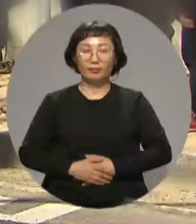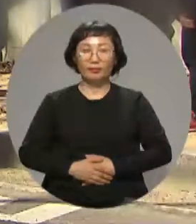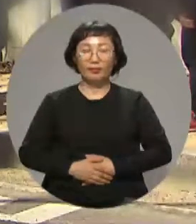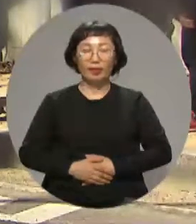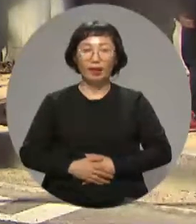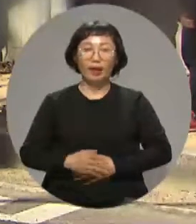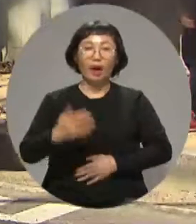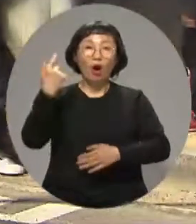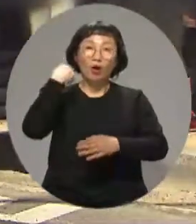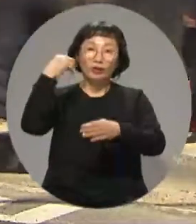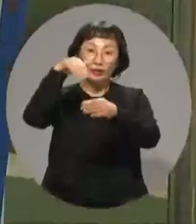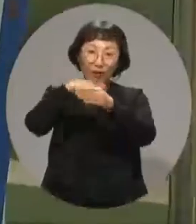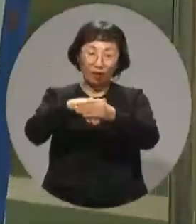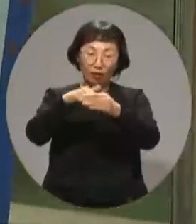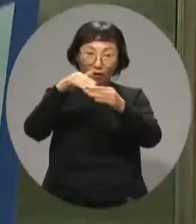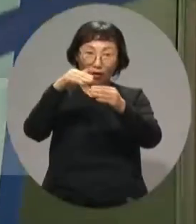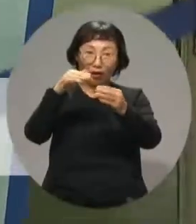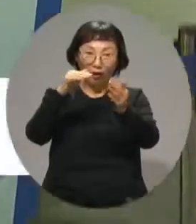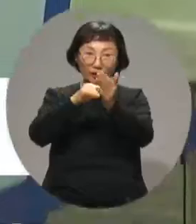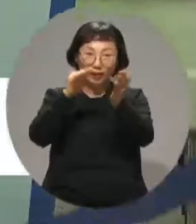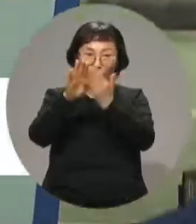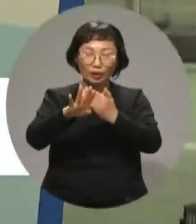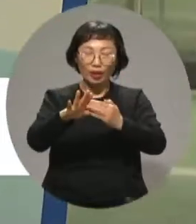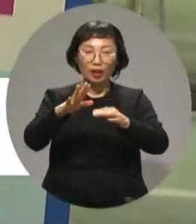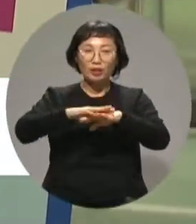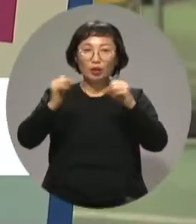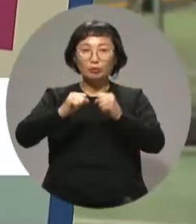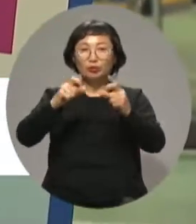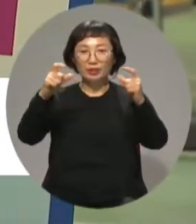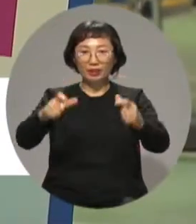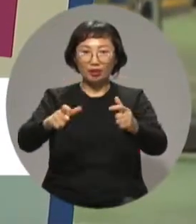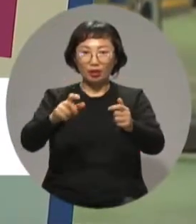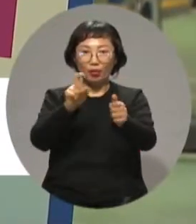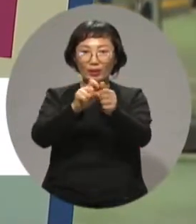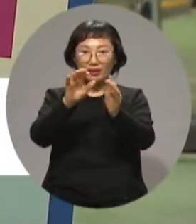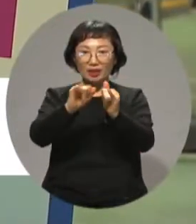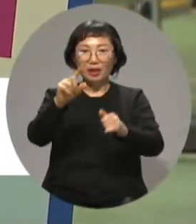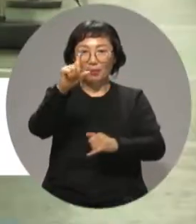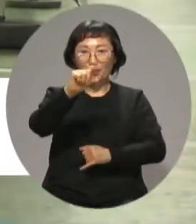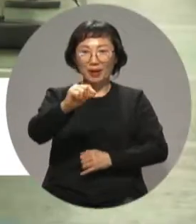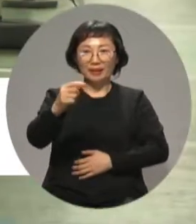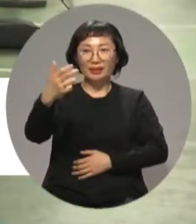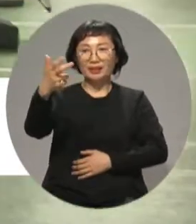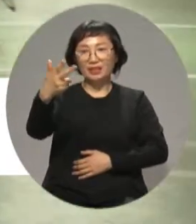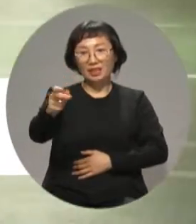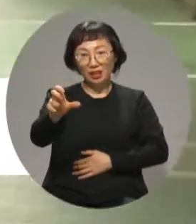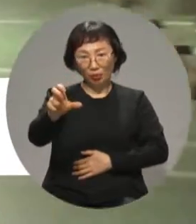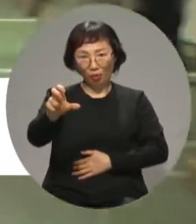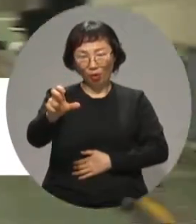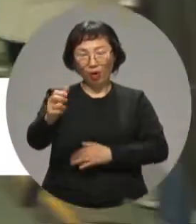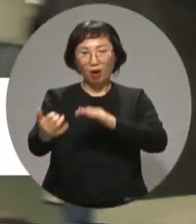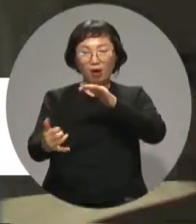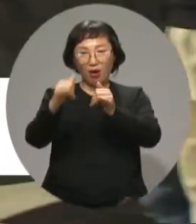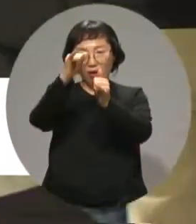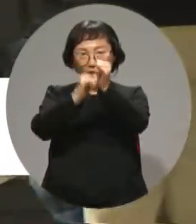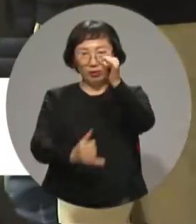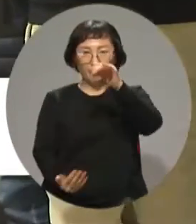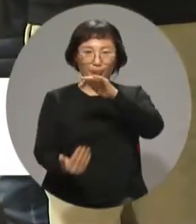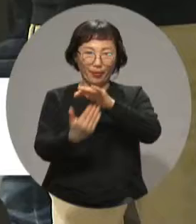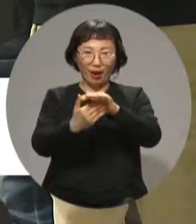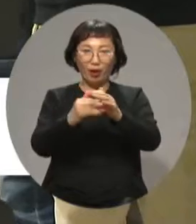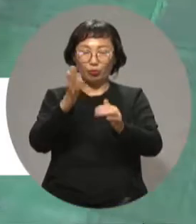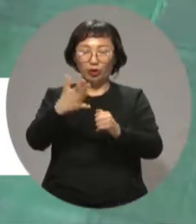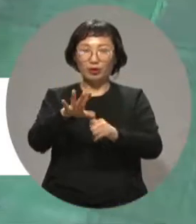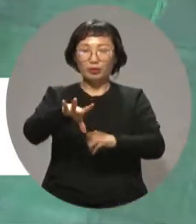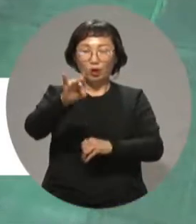대선 1인 어제도 4 확진 자수가 만 75 명을 기록하며 역자의 최다 기록을 세웠습니다 처음으로 만 명을